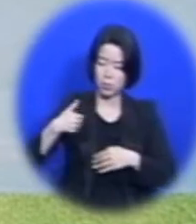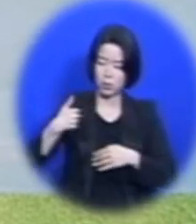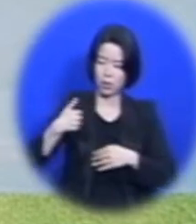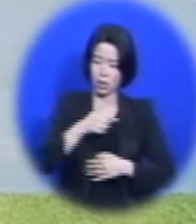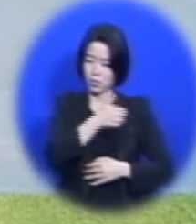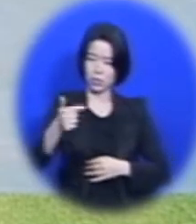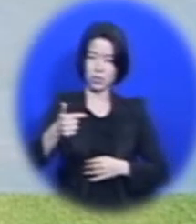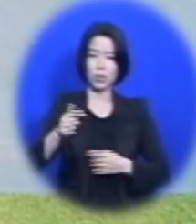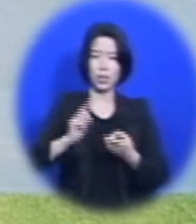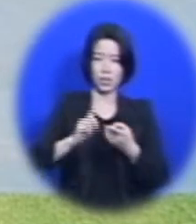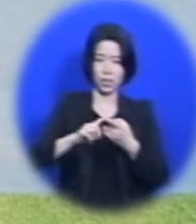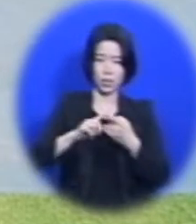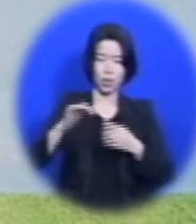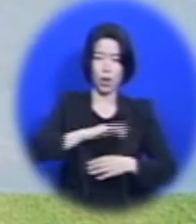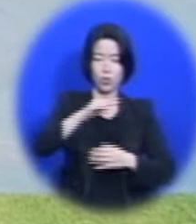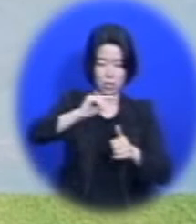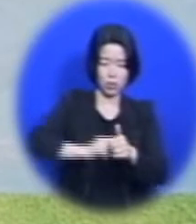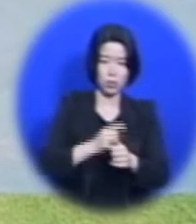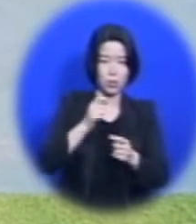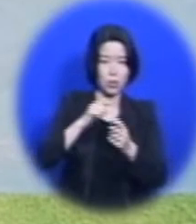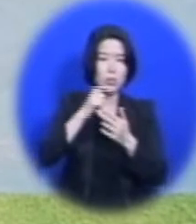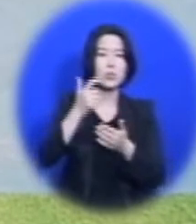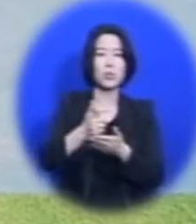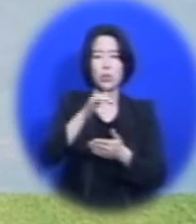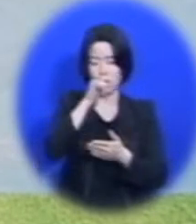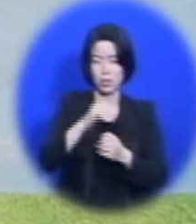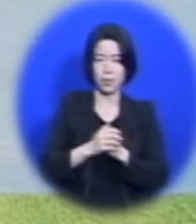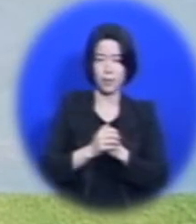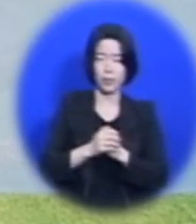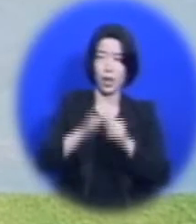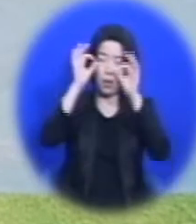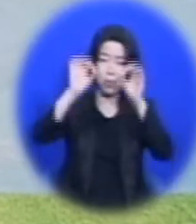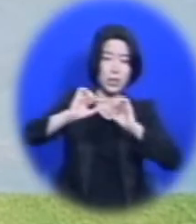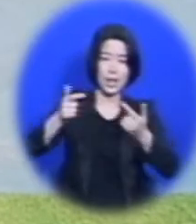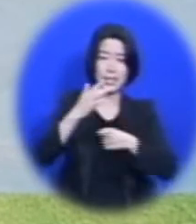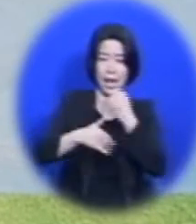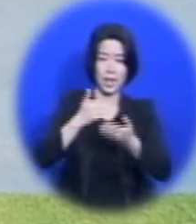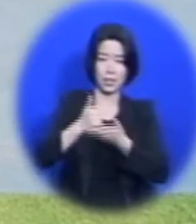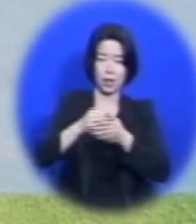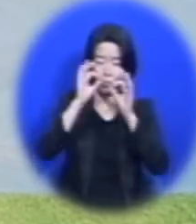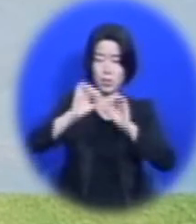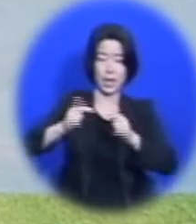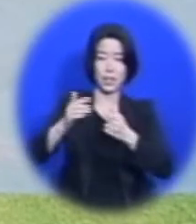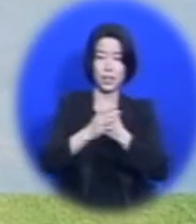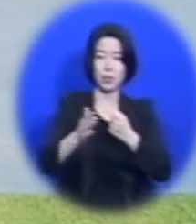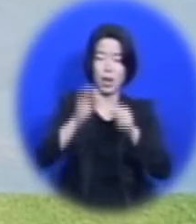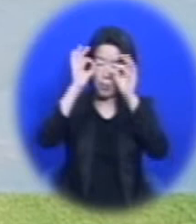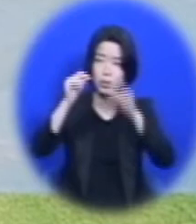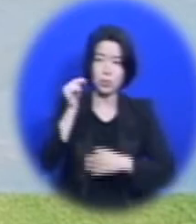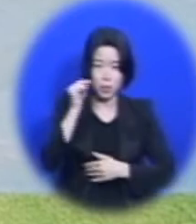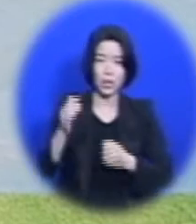그럴듯하고 커 보인 것에 대해서 우리 스스로 속고 살아요. 보이지 않는 하나님이 보이지 않으니까, 보지